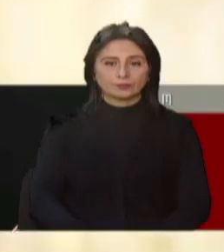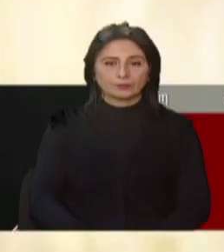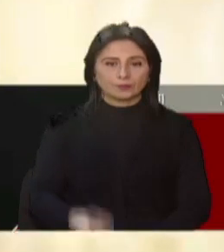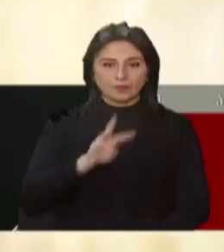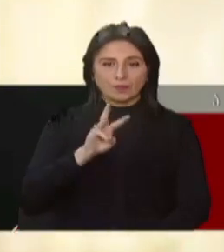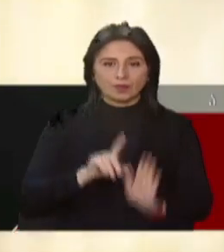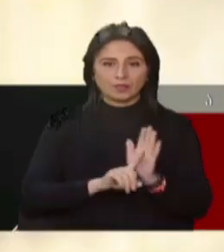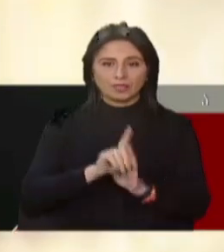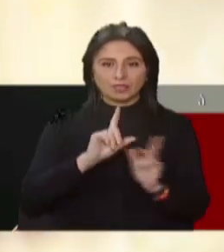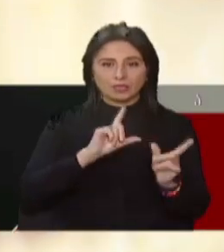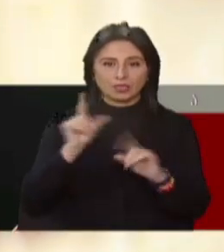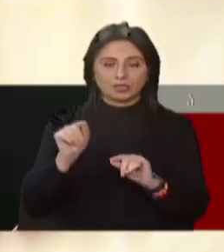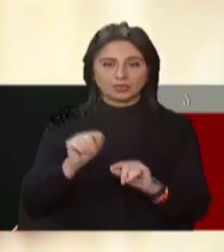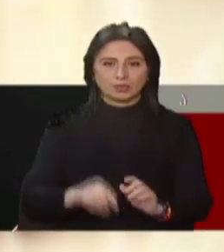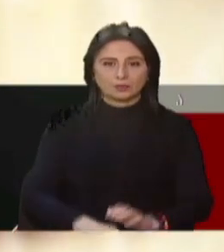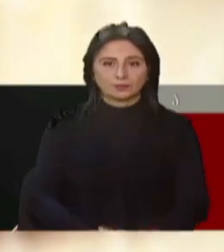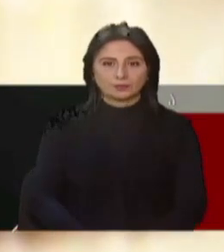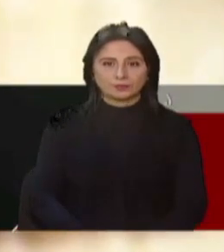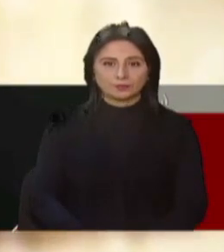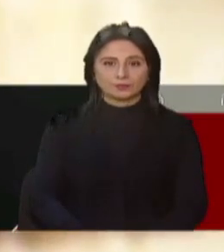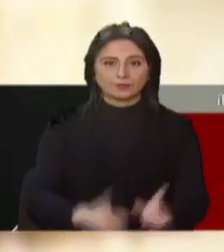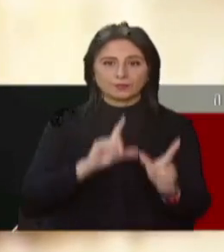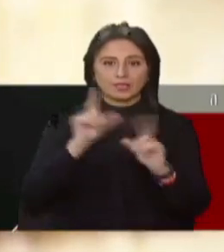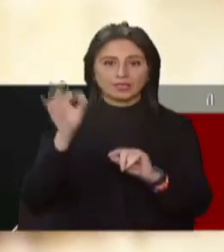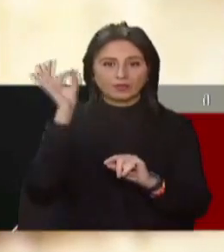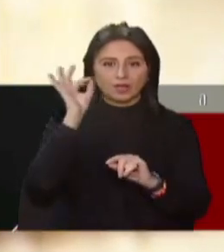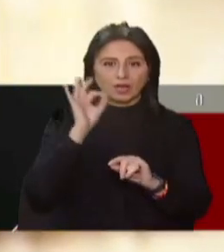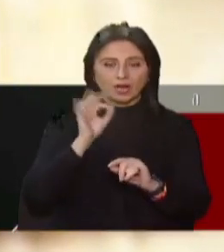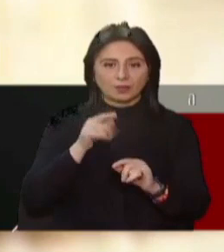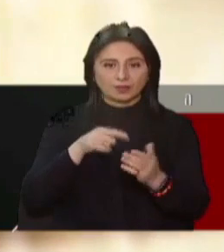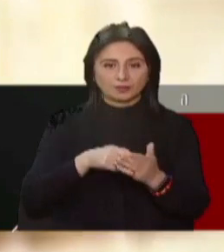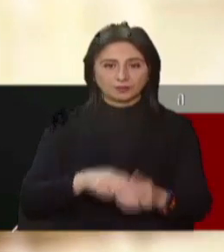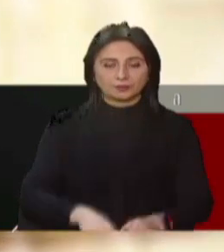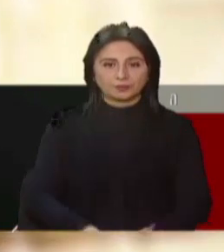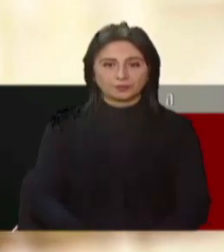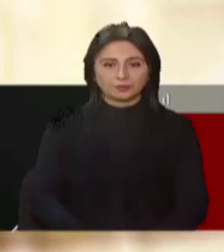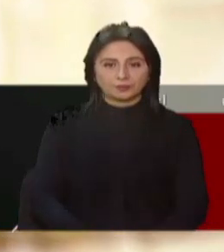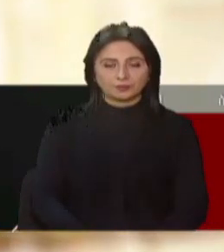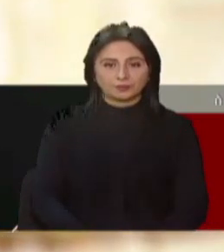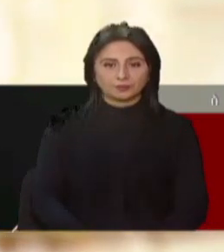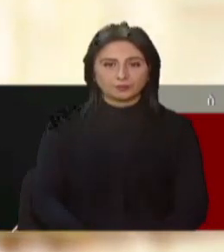Martiste s-a scășit auta. Auta germaneita.